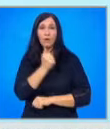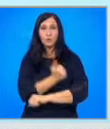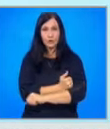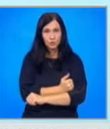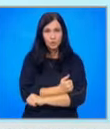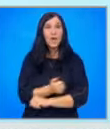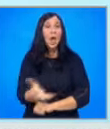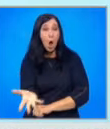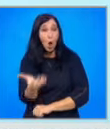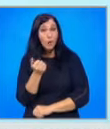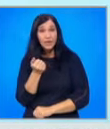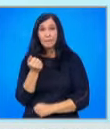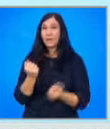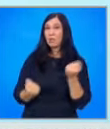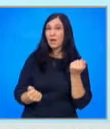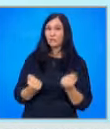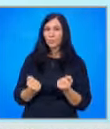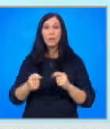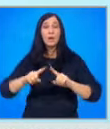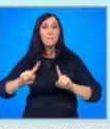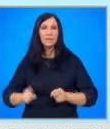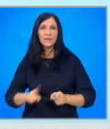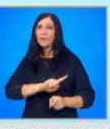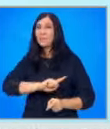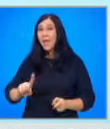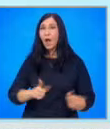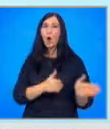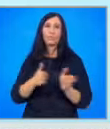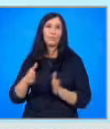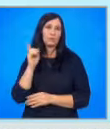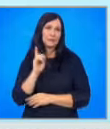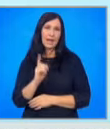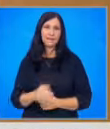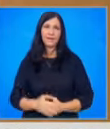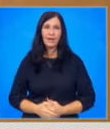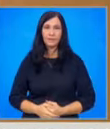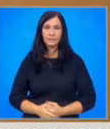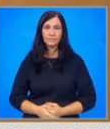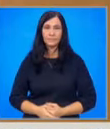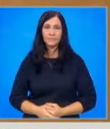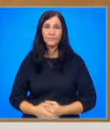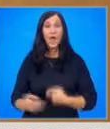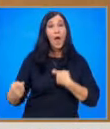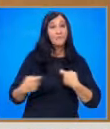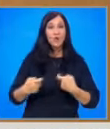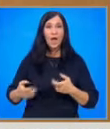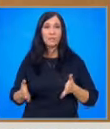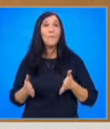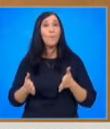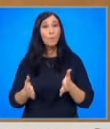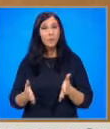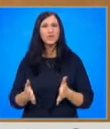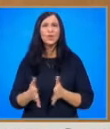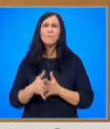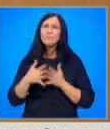и наркотици, отнемане на автомобили, бързина и неотменност на наказанията. Войната по пътищата